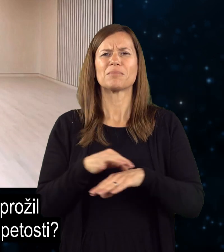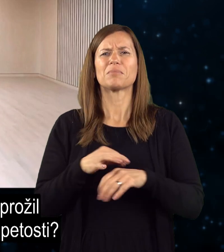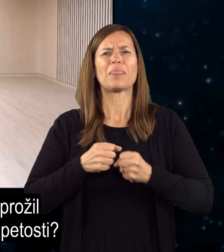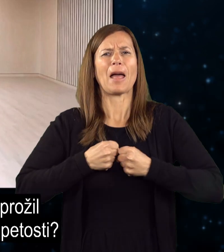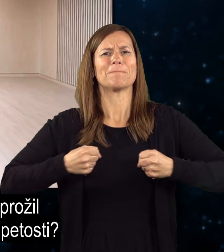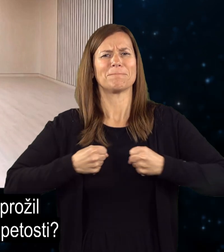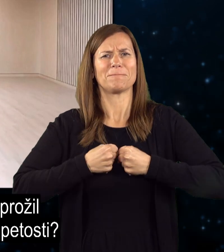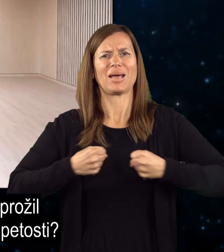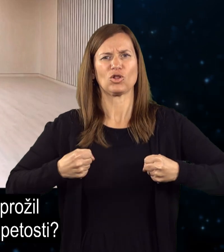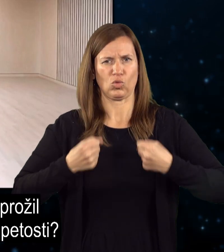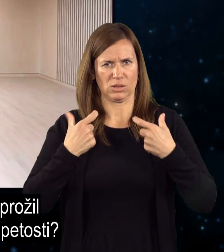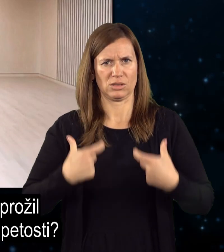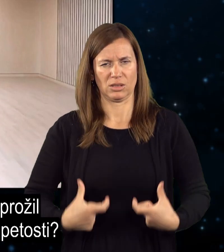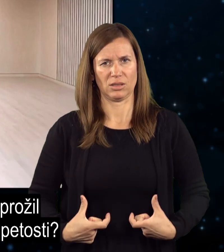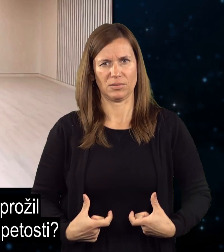napetosti?